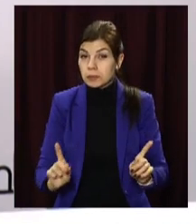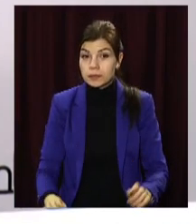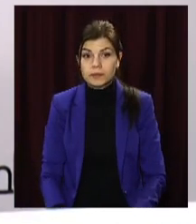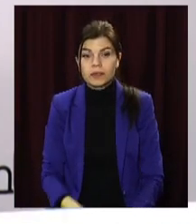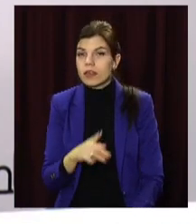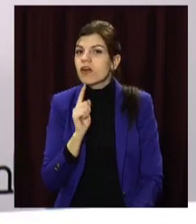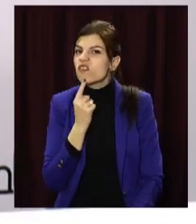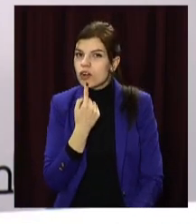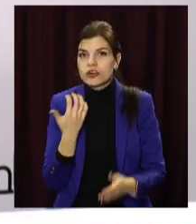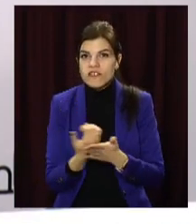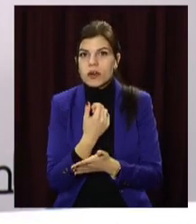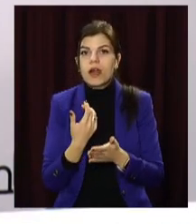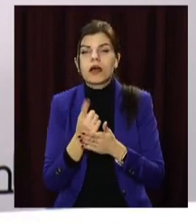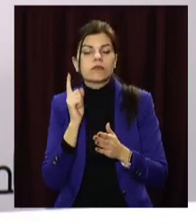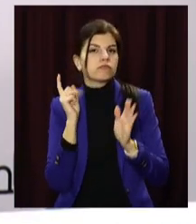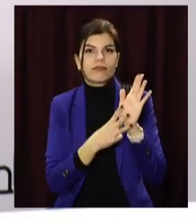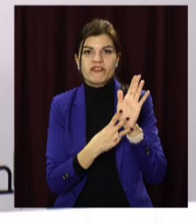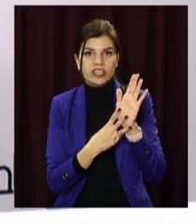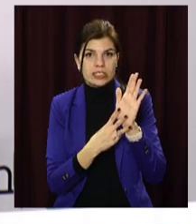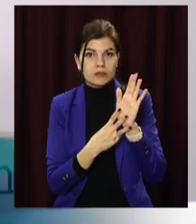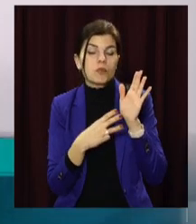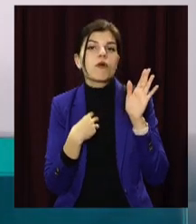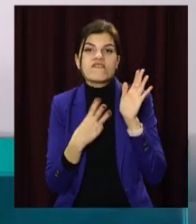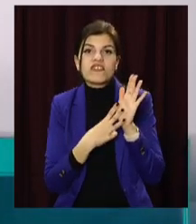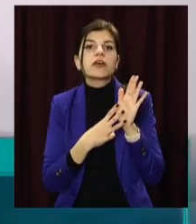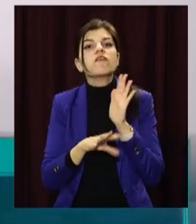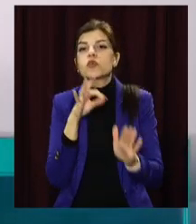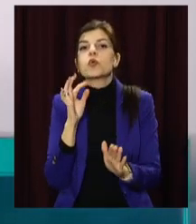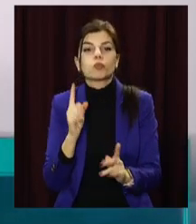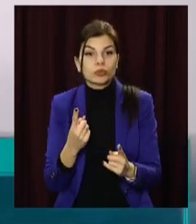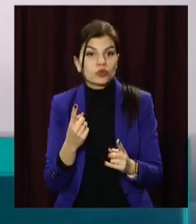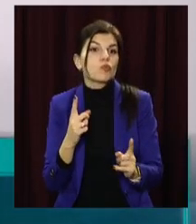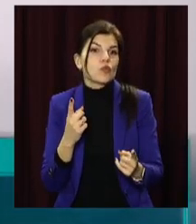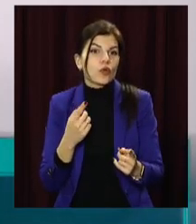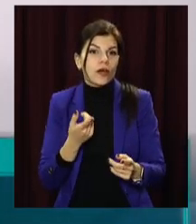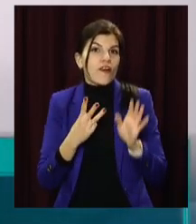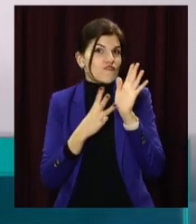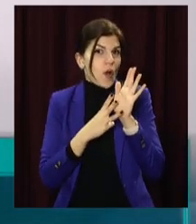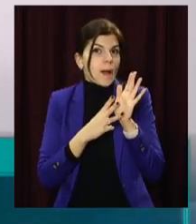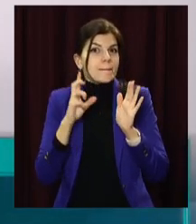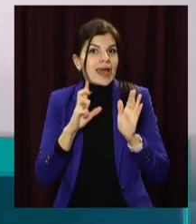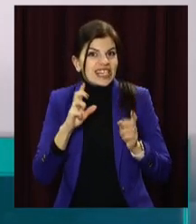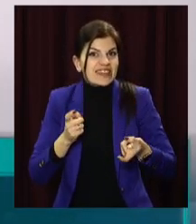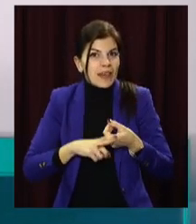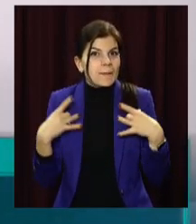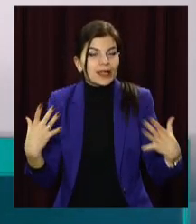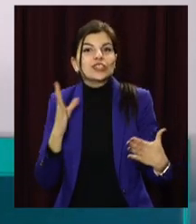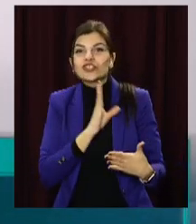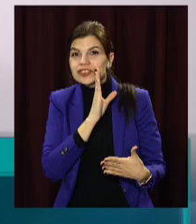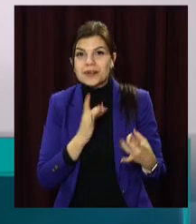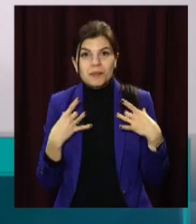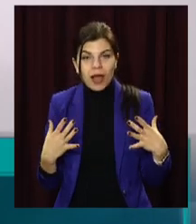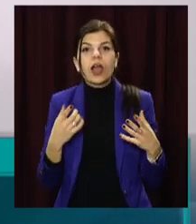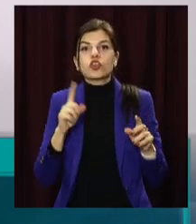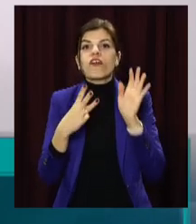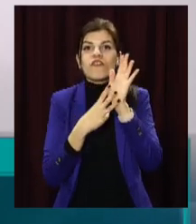Важко вибрати тільки 8 постатей, а ми вибрали все ж таки 8, тому що, ну, по-перше, і 8 березня теж, по-друге, це символ нескінченності.